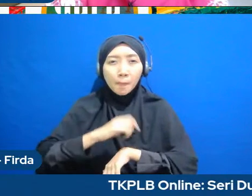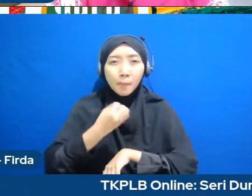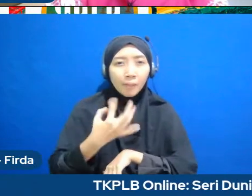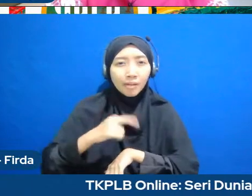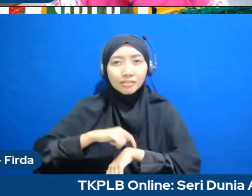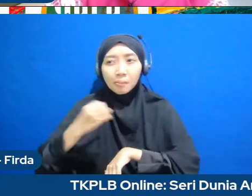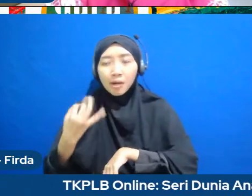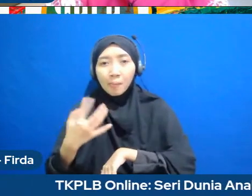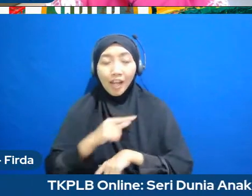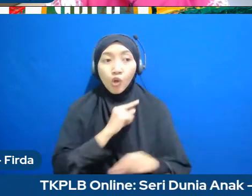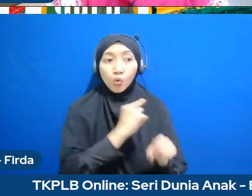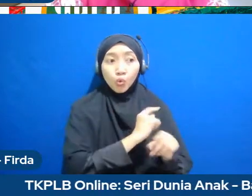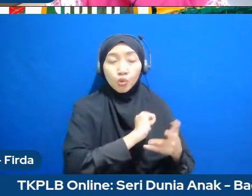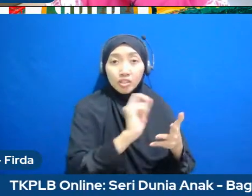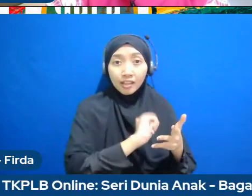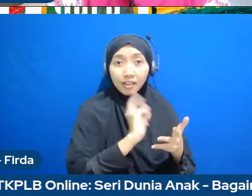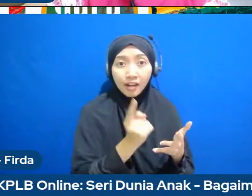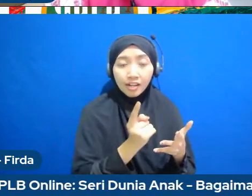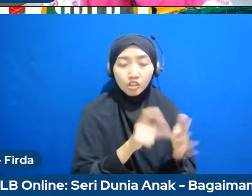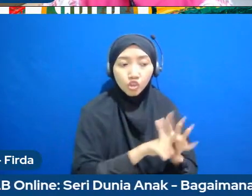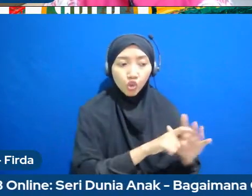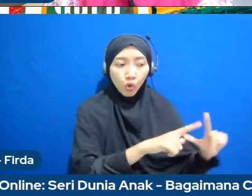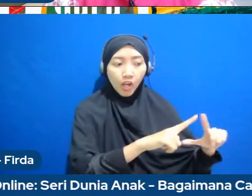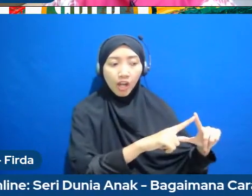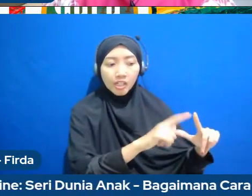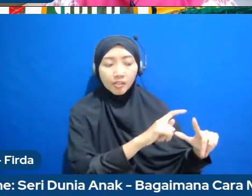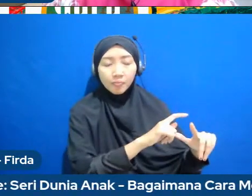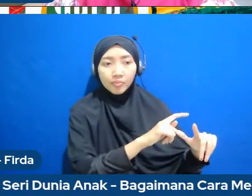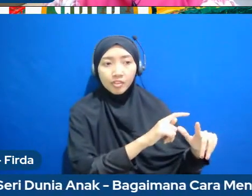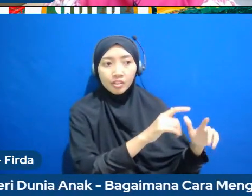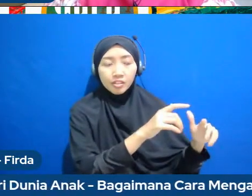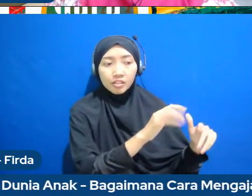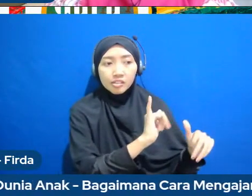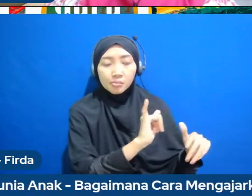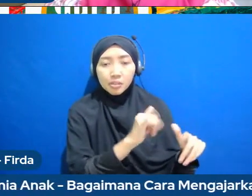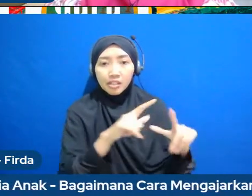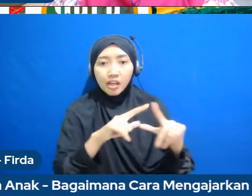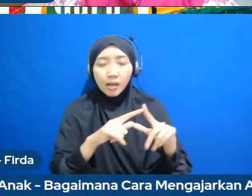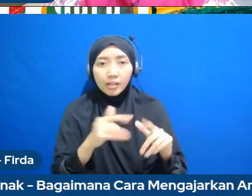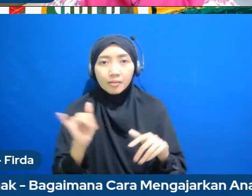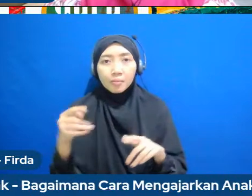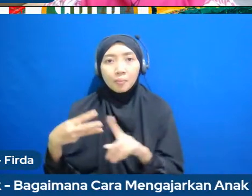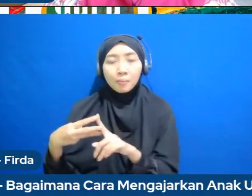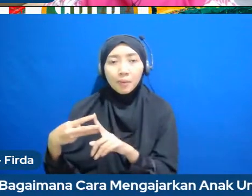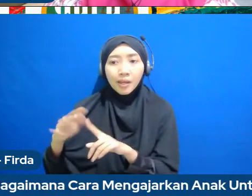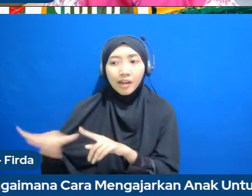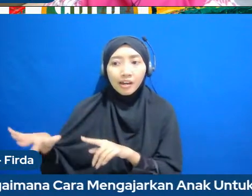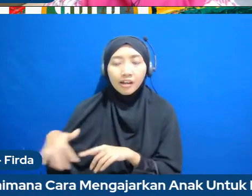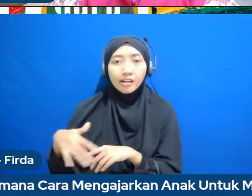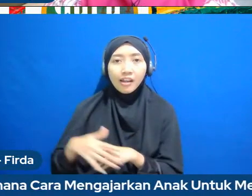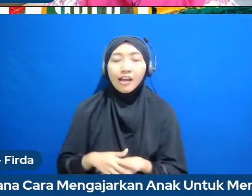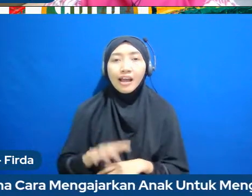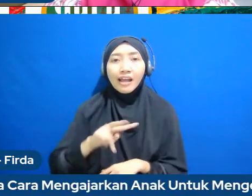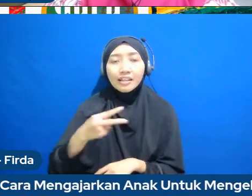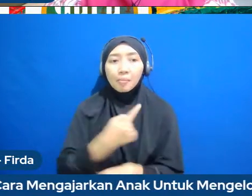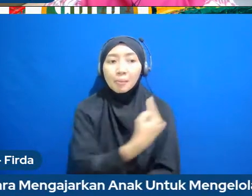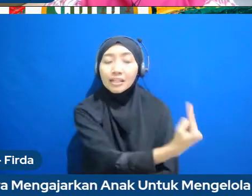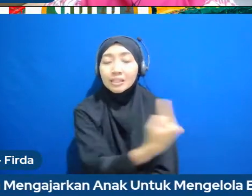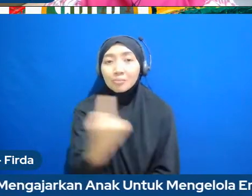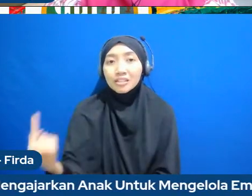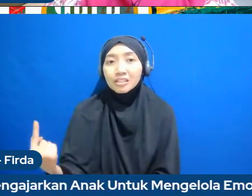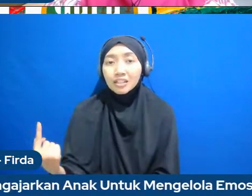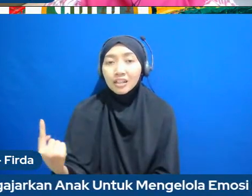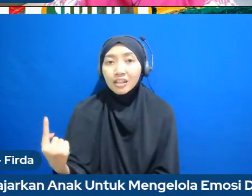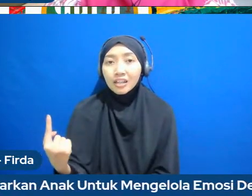punya catatan, misalnya si A seperti ini, si B seperti ini, si C seperti ini, berarti kan dia punya